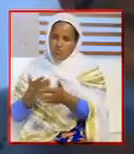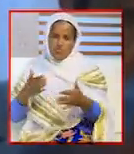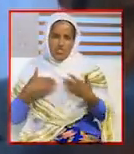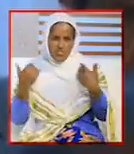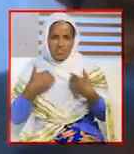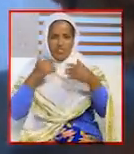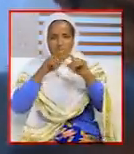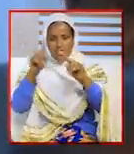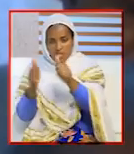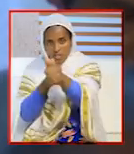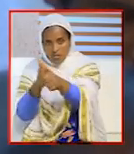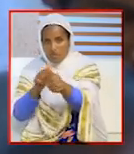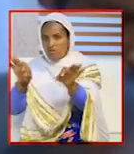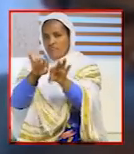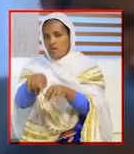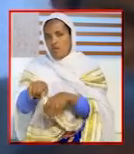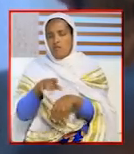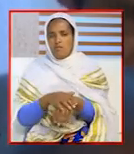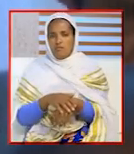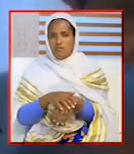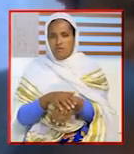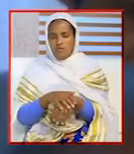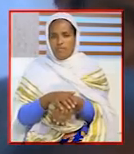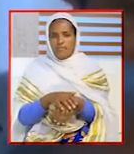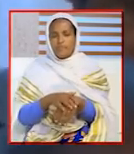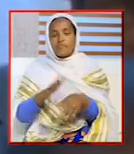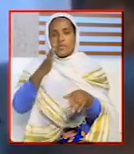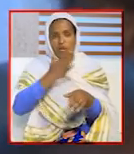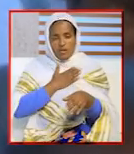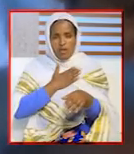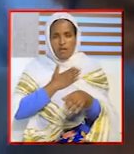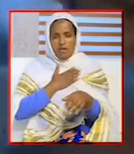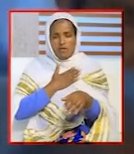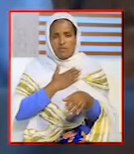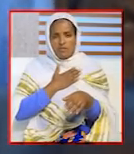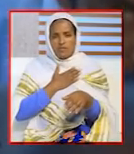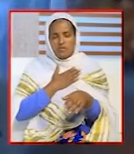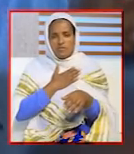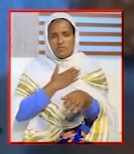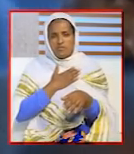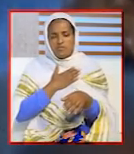ይላሉ። ግን ክትትል ያስፈልጋቸዋል። እኔ